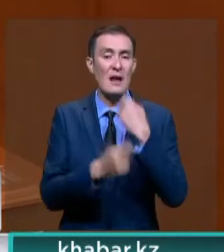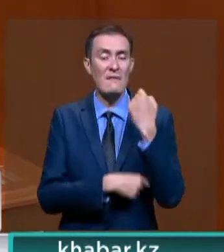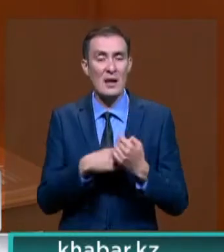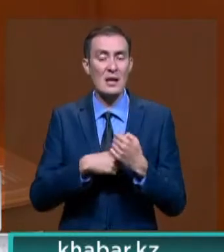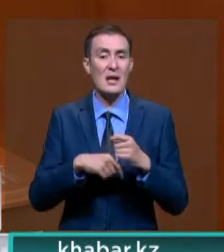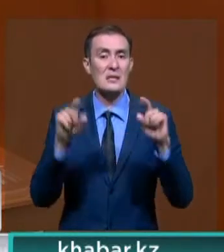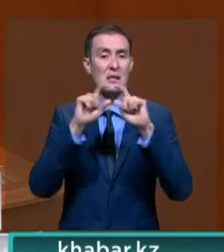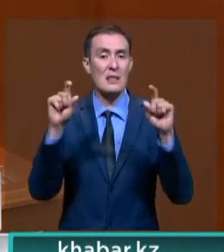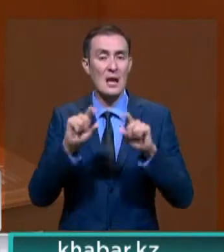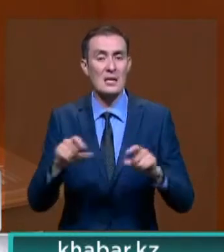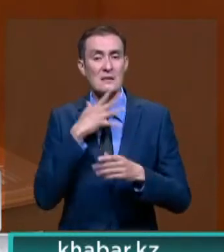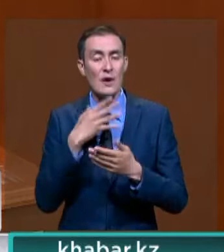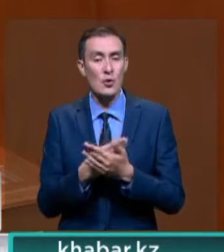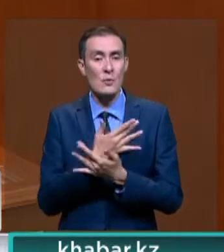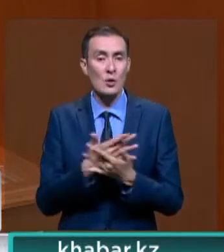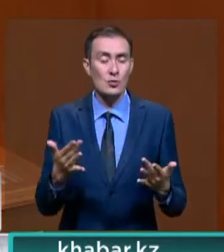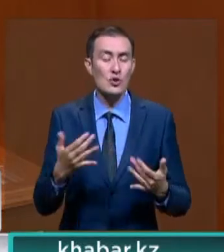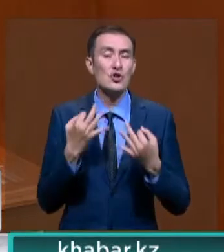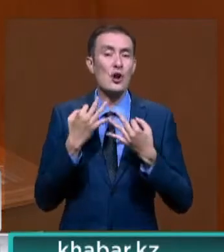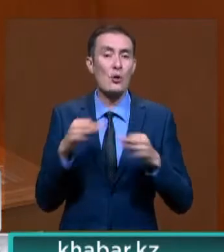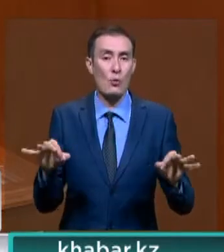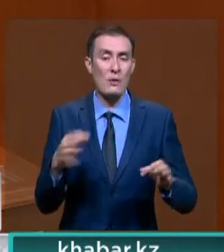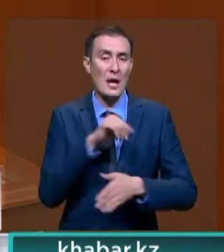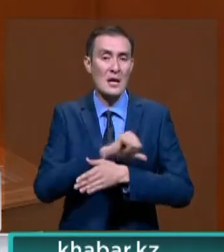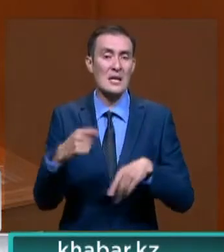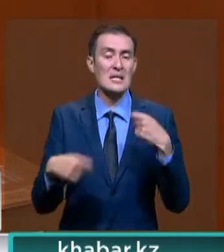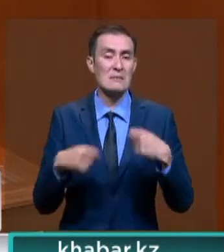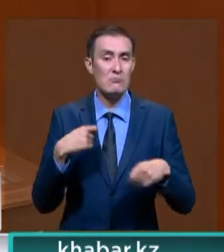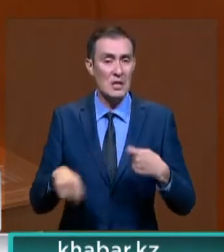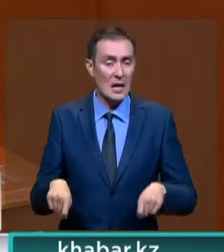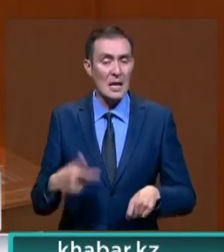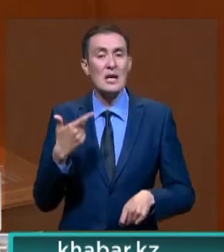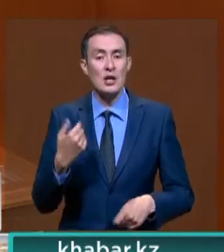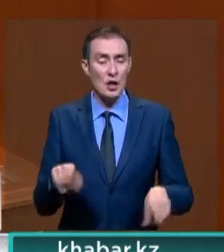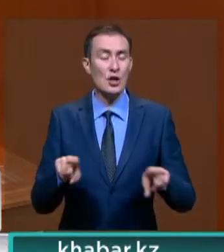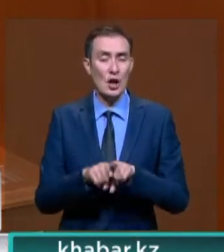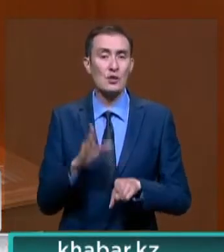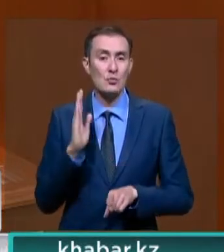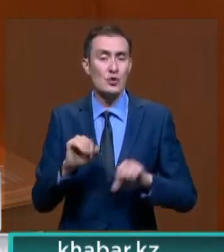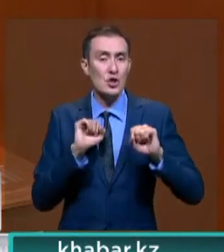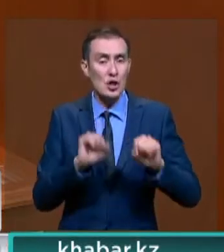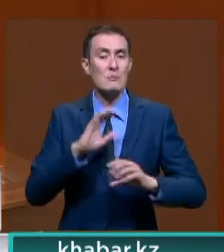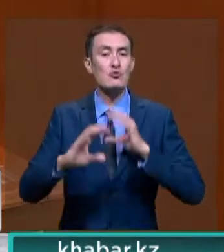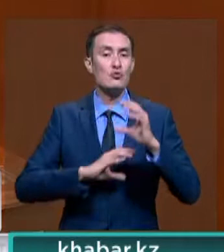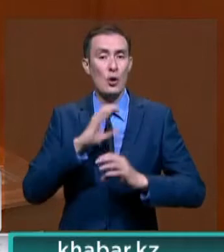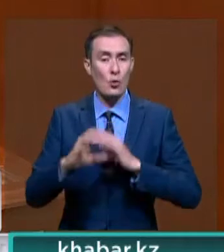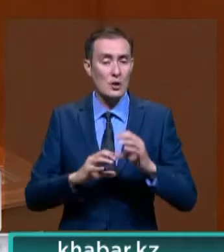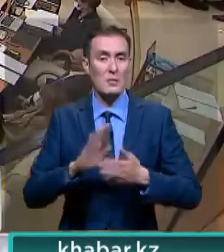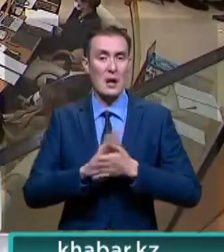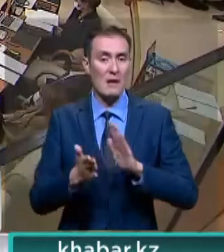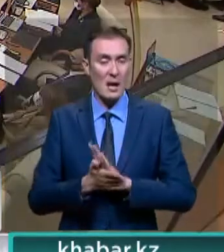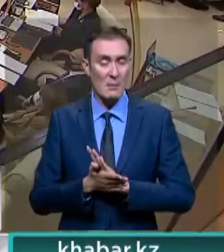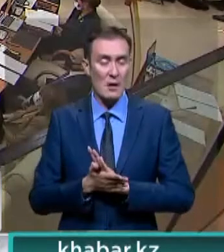знаки на свою продукцию и широко выводить их на рынки сбыта, где они также будут защищаться международными уже